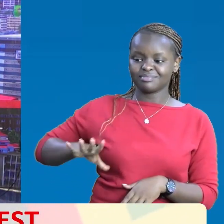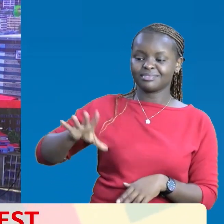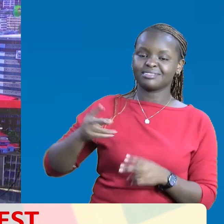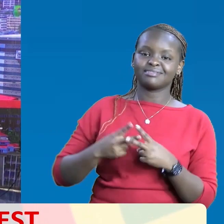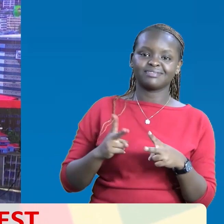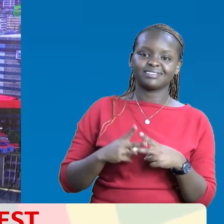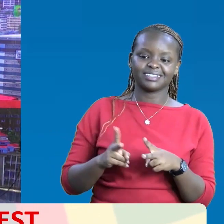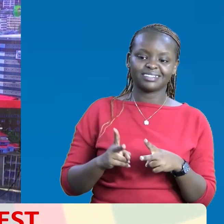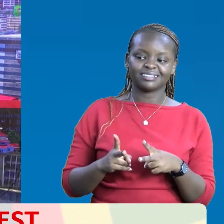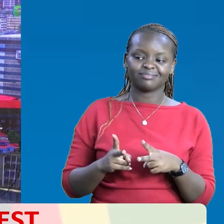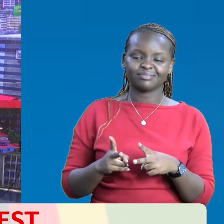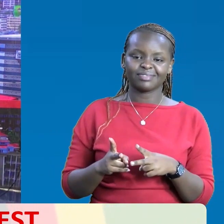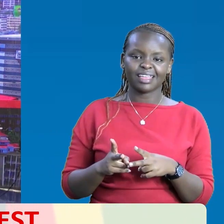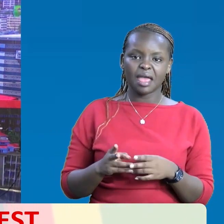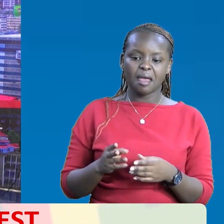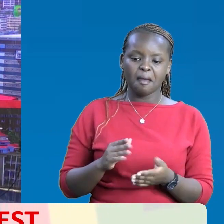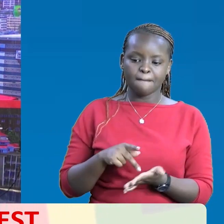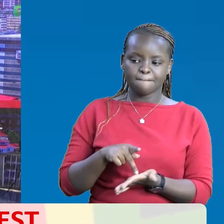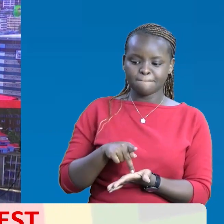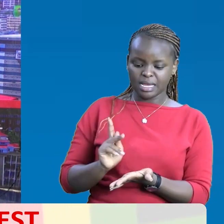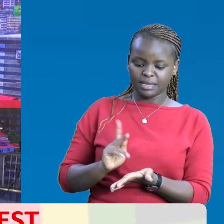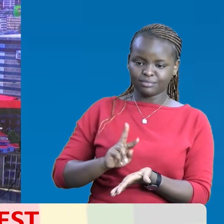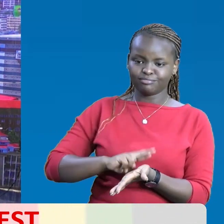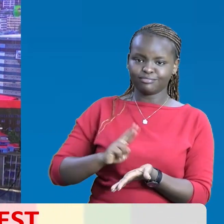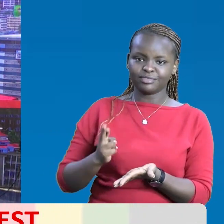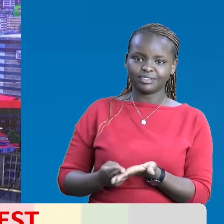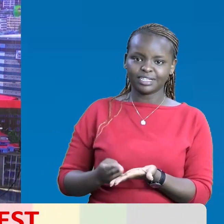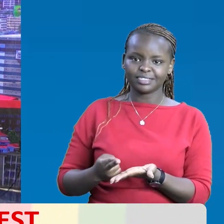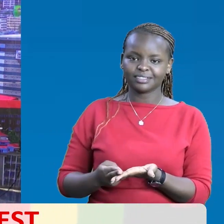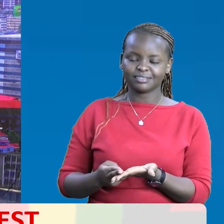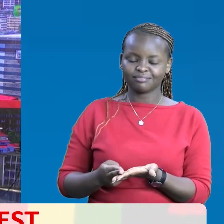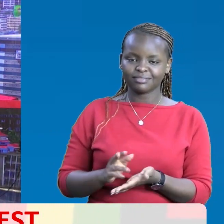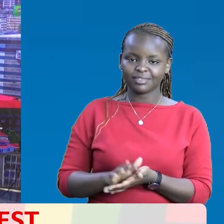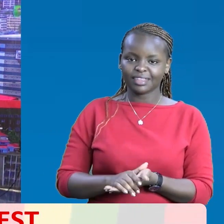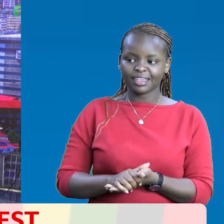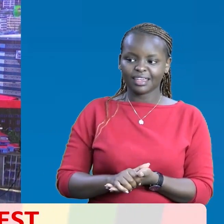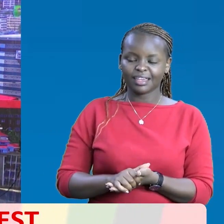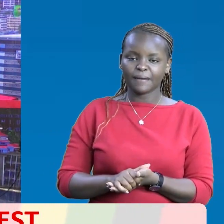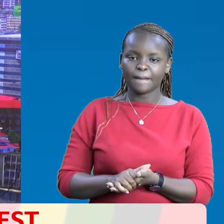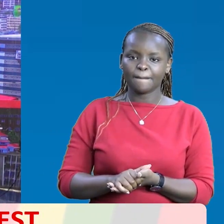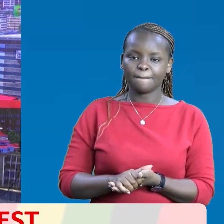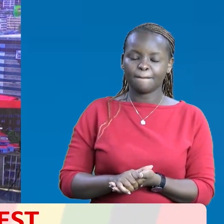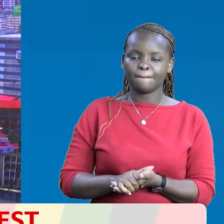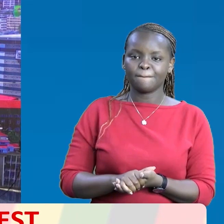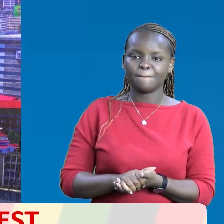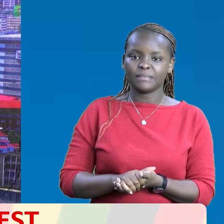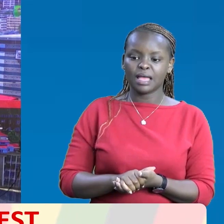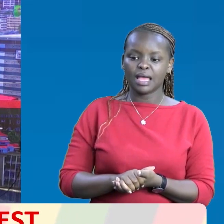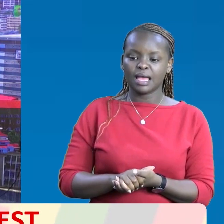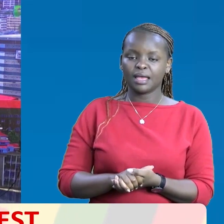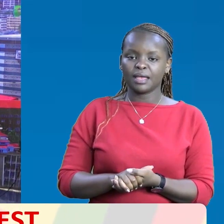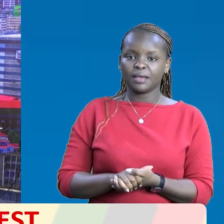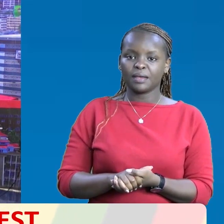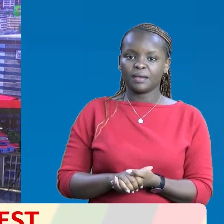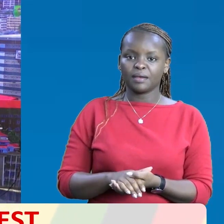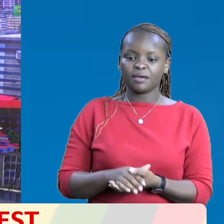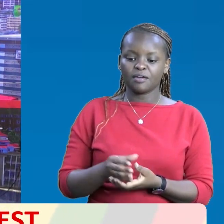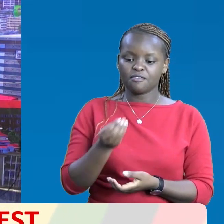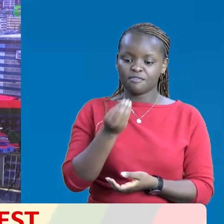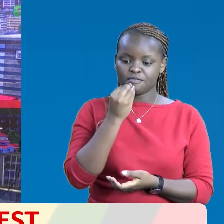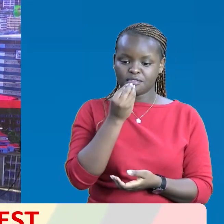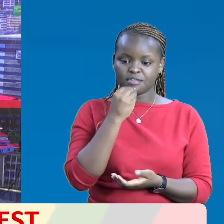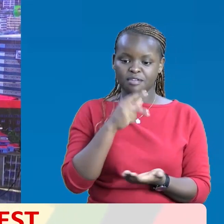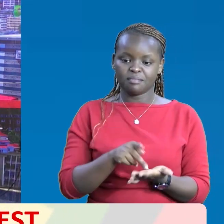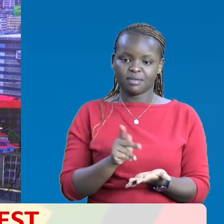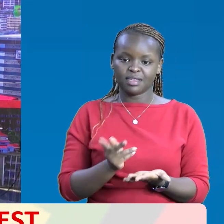Hata kama unalipa rent, ati wewe unalipa peke yake. Unalipa ati wewe parent leta chakula food. Ukana